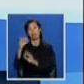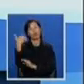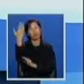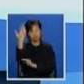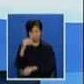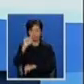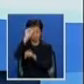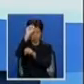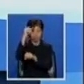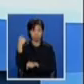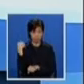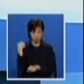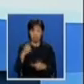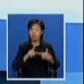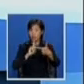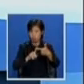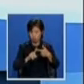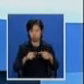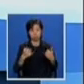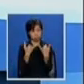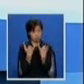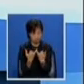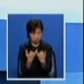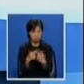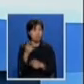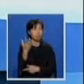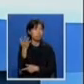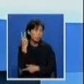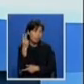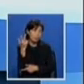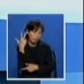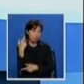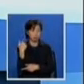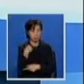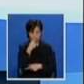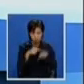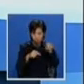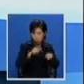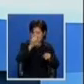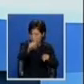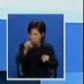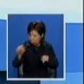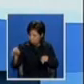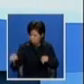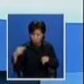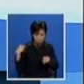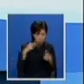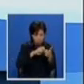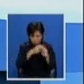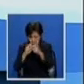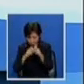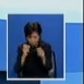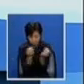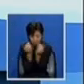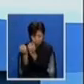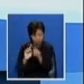เหตุการณ์หลายพื้นที่ซึ่งเกิดขึ้นในช่วง 2-3 วันที่ผ่านมานั้นก็มีการเสนอแนะว่าทำอย่างไรเราจะป้องกัน